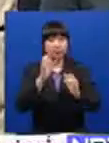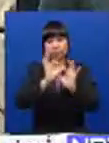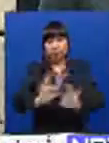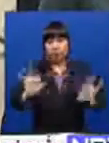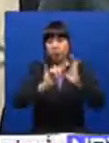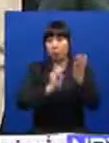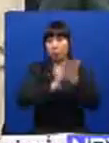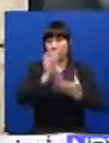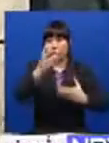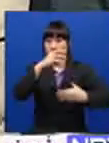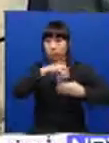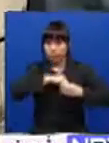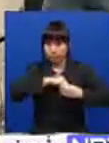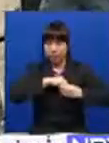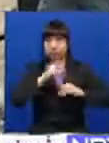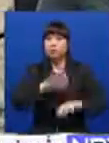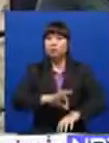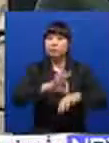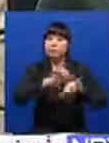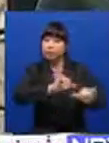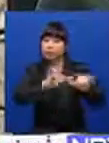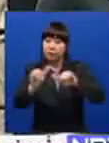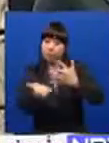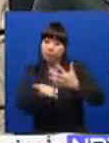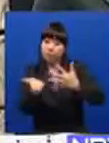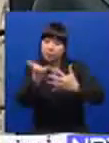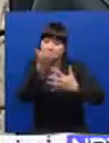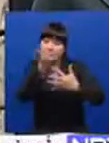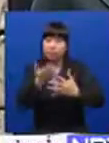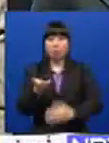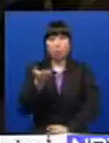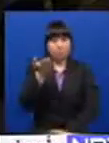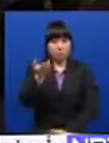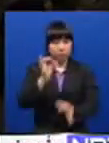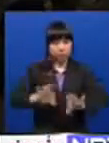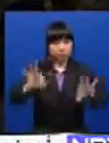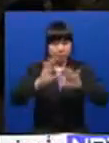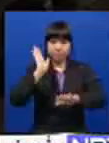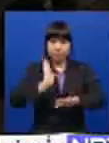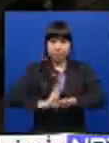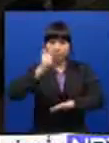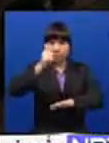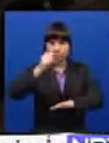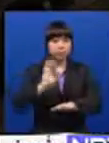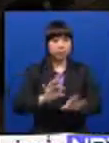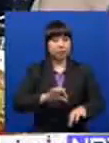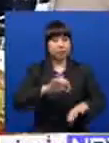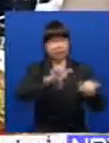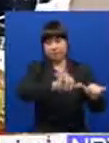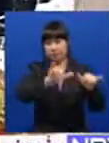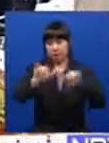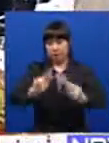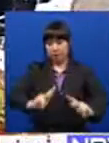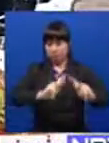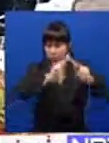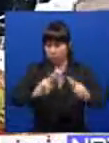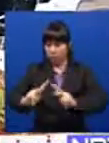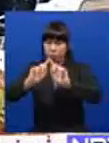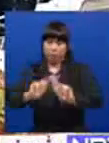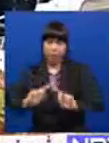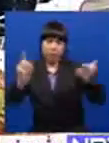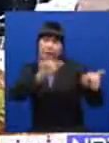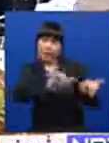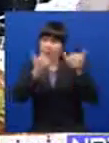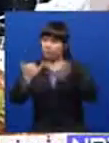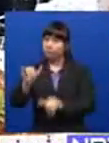ต้องส่วนการยกย้ายหรือเลื่อนตำแหน่งขอให้ใช้ความสามารถและไม่ควรยกย้ายข้ามกระทรวงทั้งนี้พร้อมให้การ